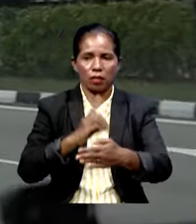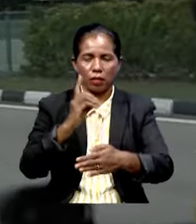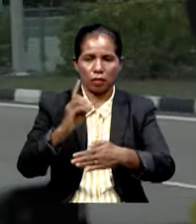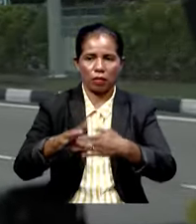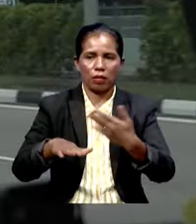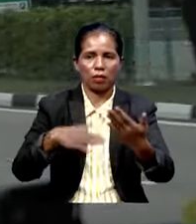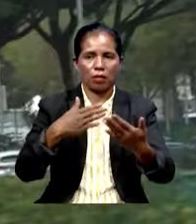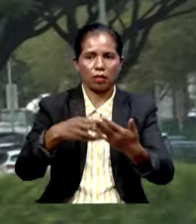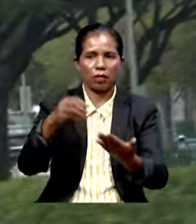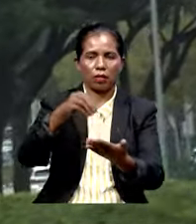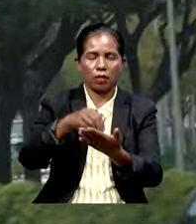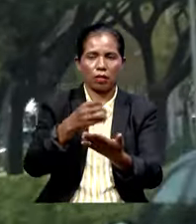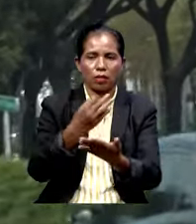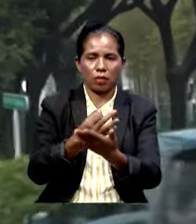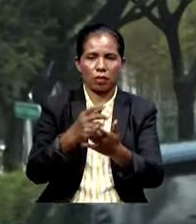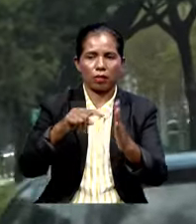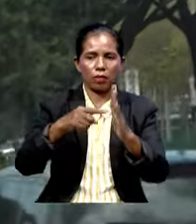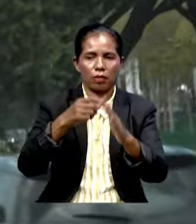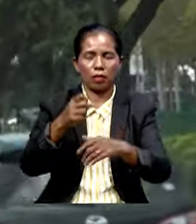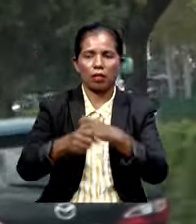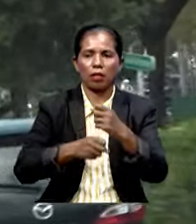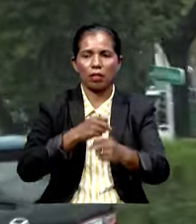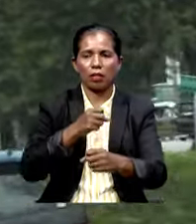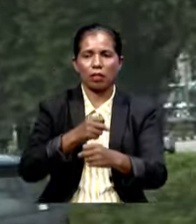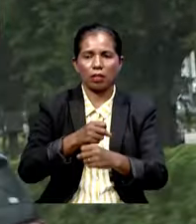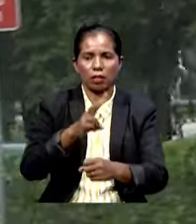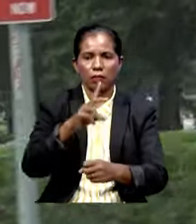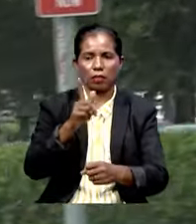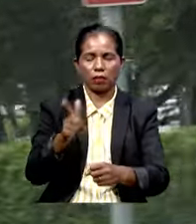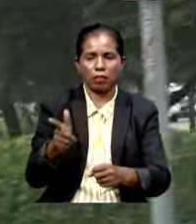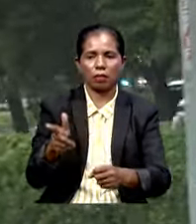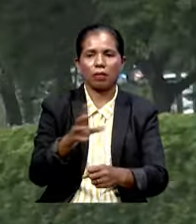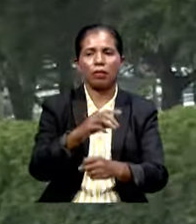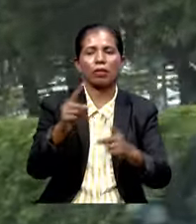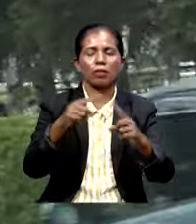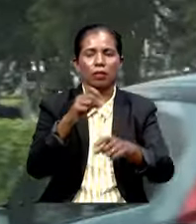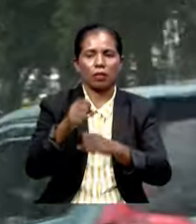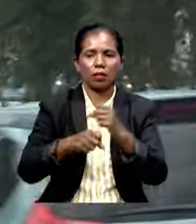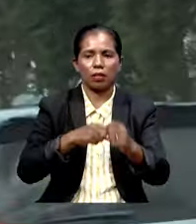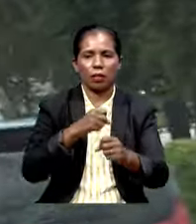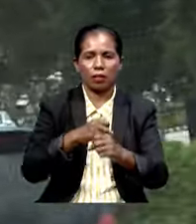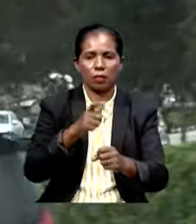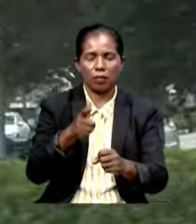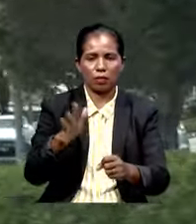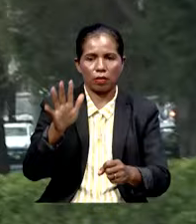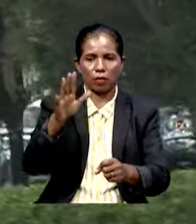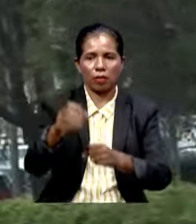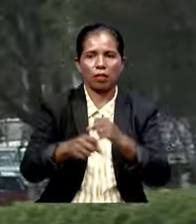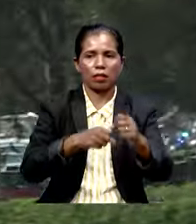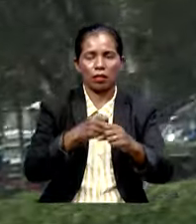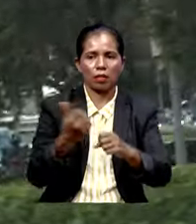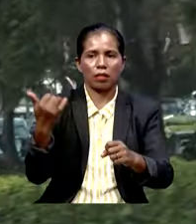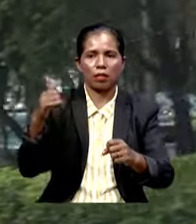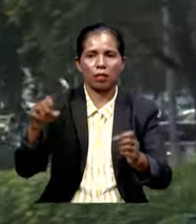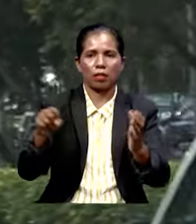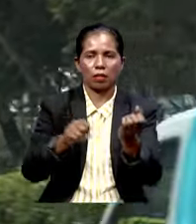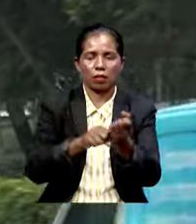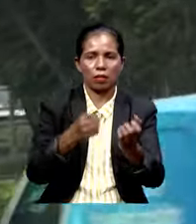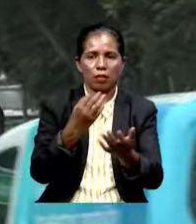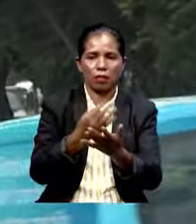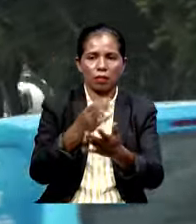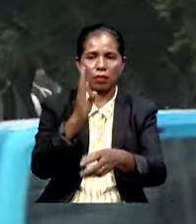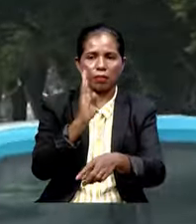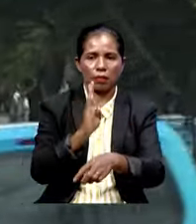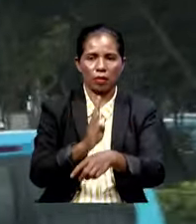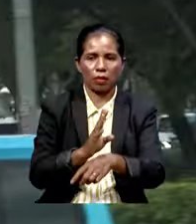sira hodi tau osa hahu husi tinan rihun rua ruanolo to tinan rihun rua ruanolo resin lima kada tinan sira kontribui osan